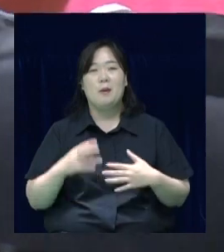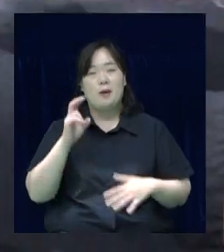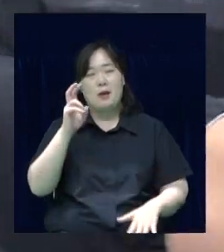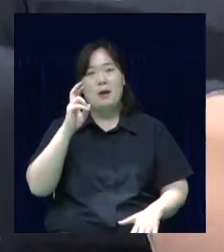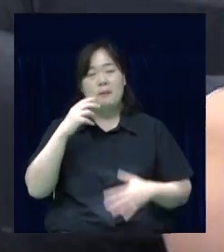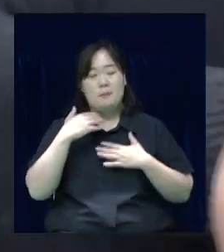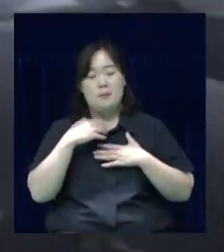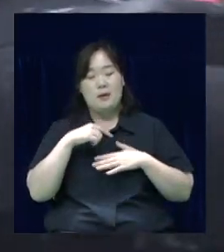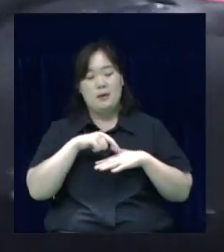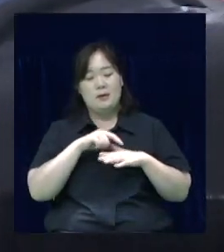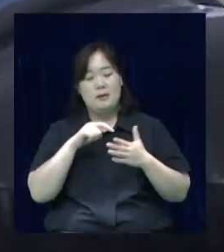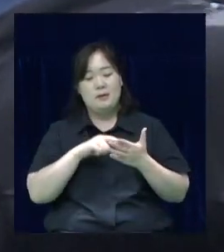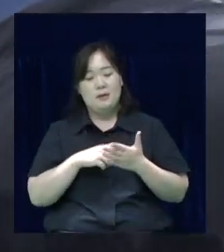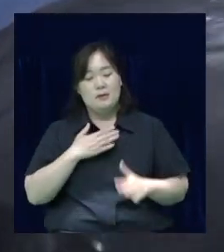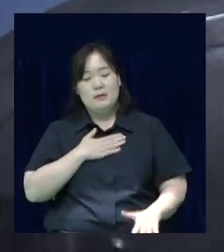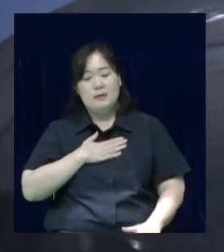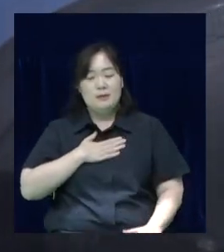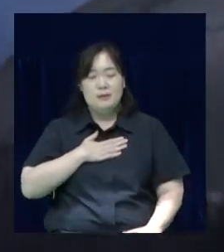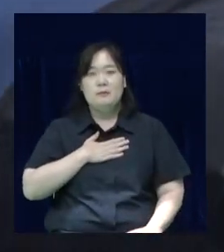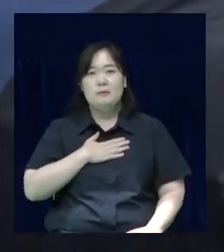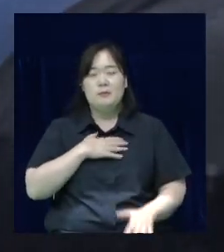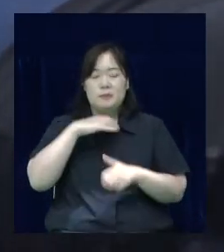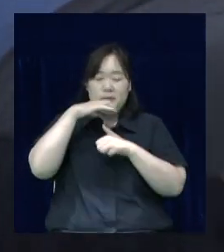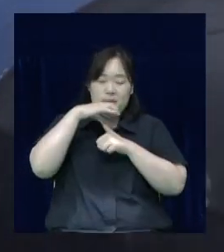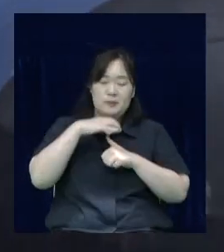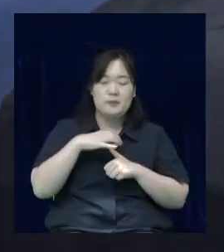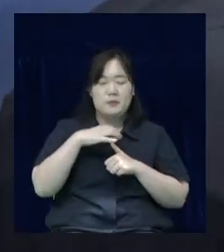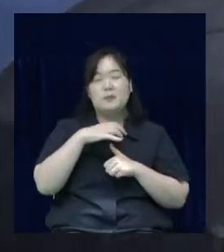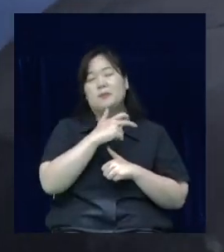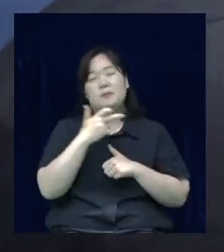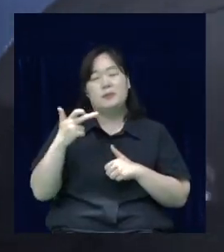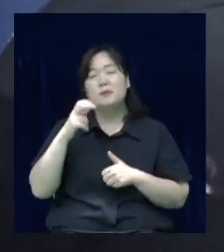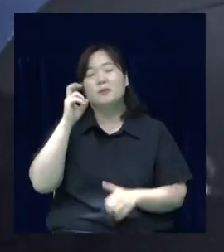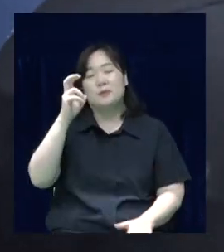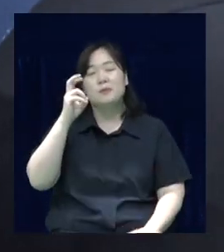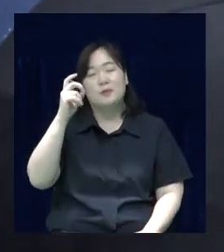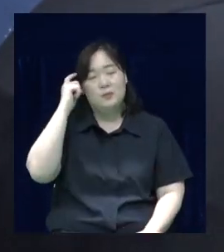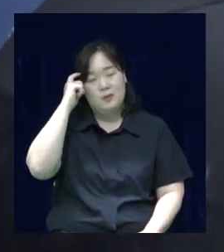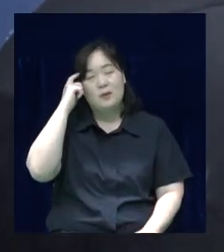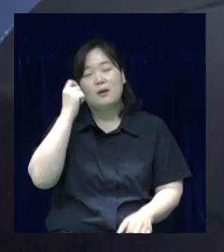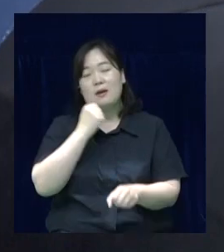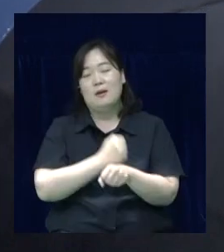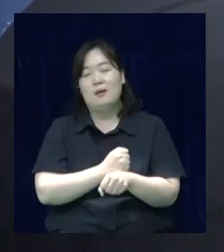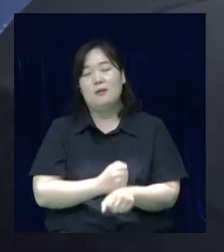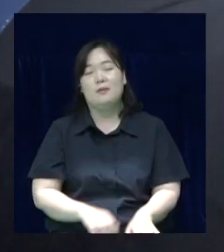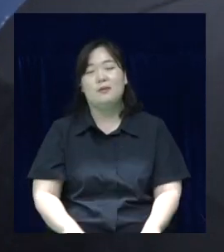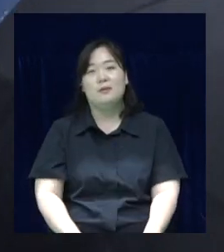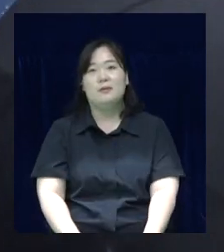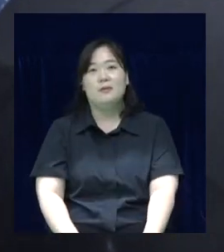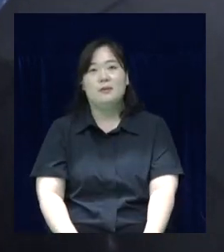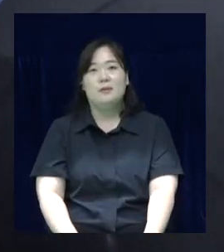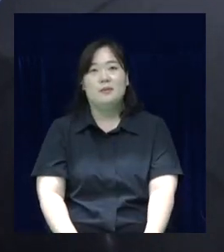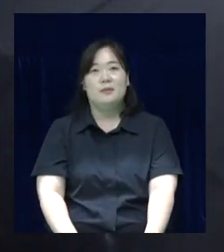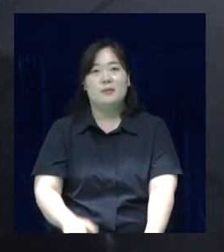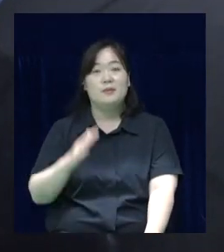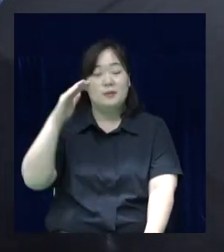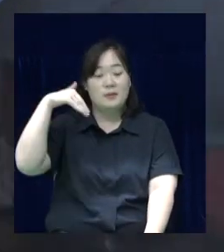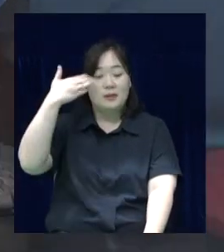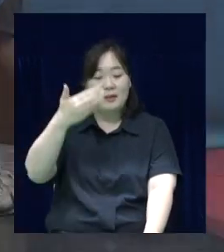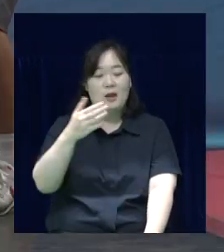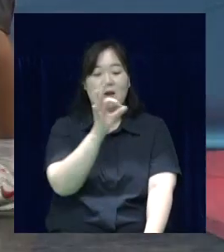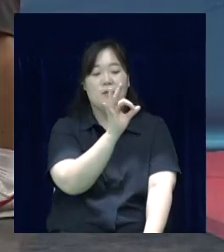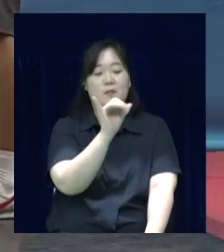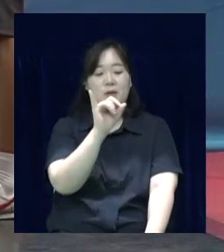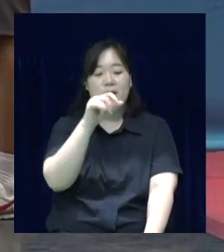컸으리라 생각되어집니다. 좀 아쉽게 정금산 선수 이렇게 되면서 파워리프팅에 있어서 기록은 없게 됐고요. 자, 이어서 충북 소속의 이재관